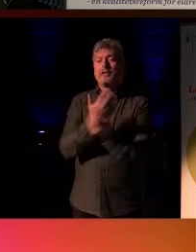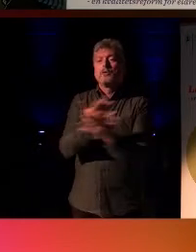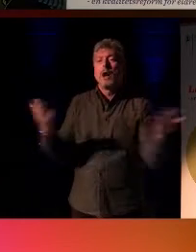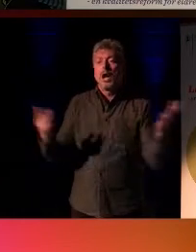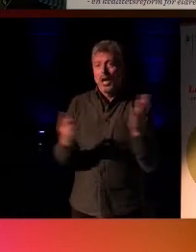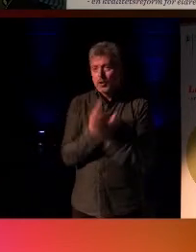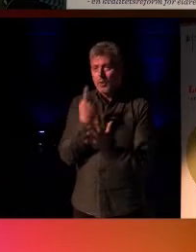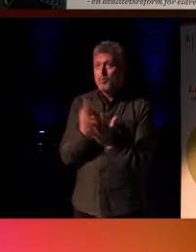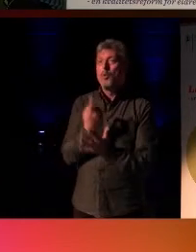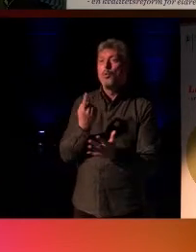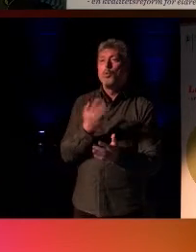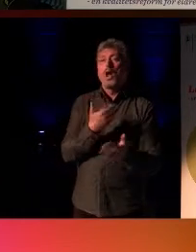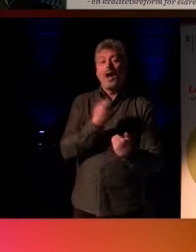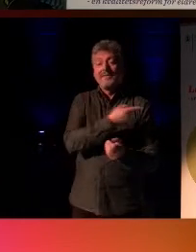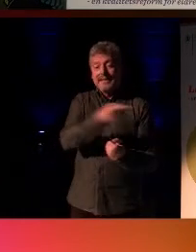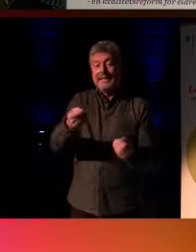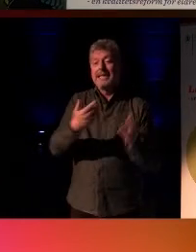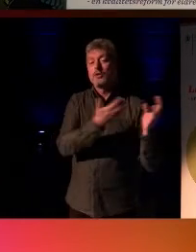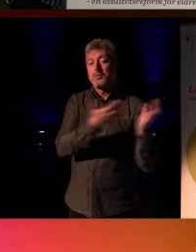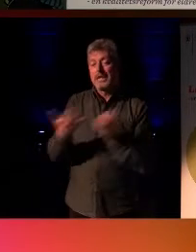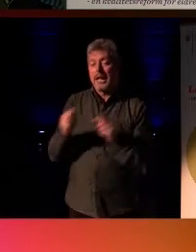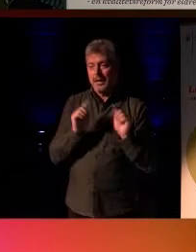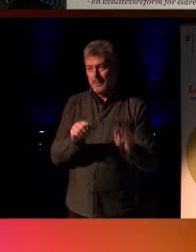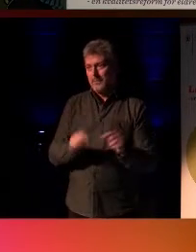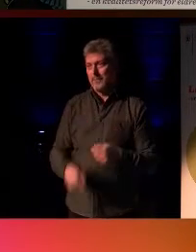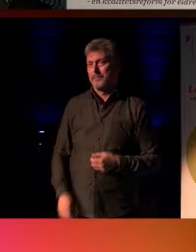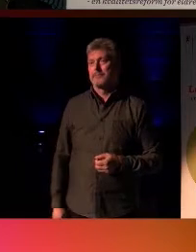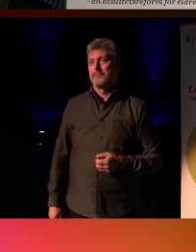mulig av dem som trenger det.